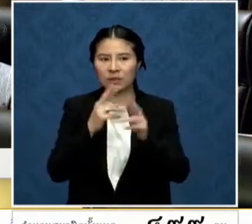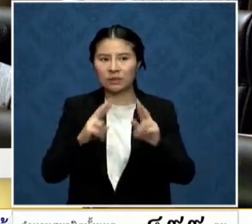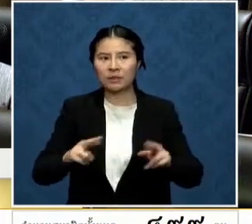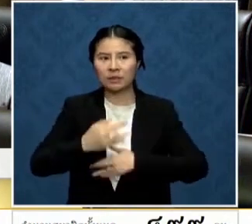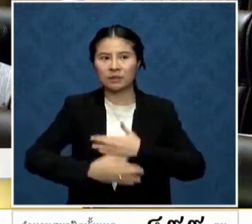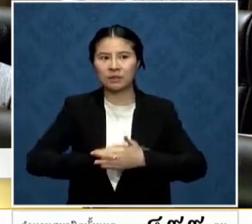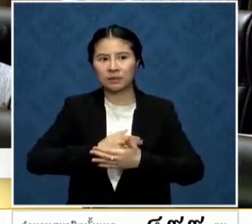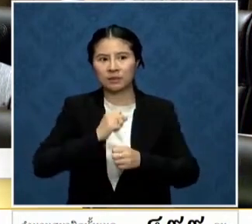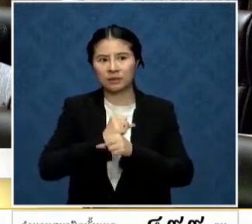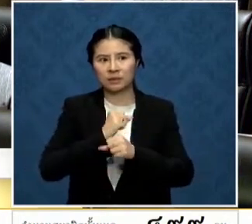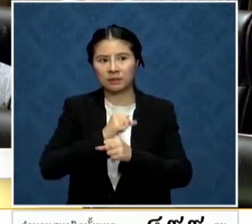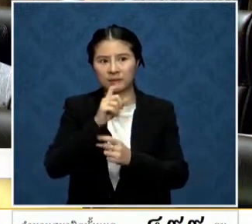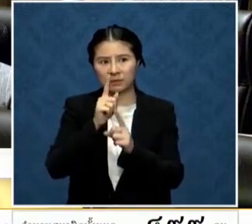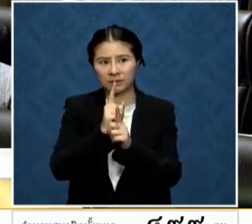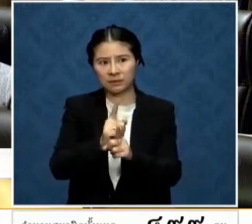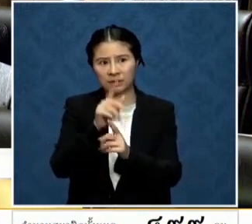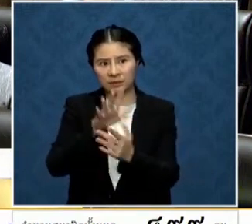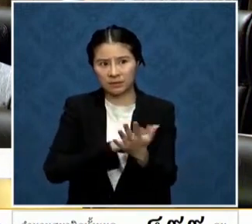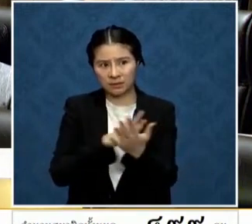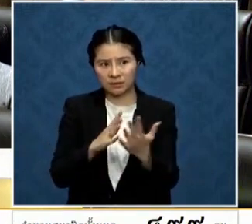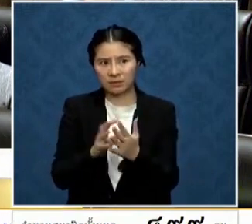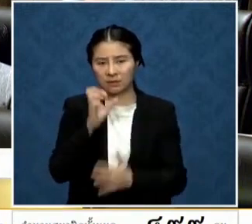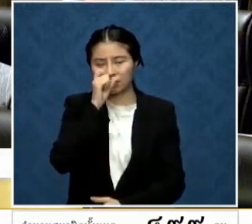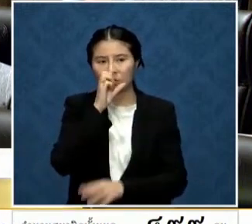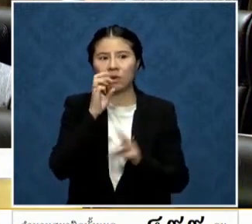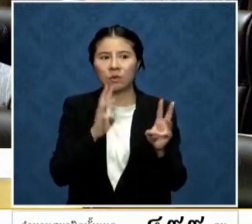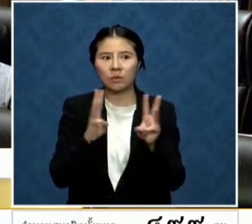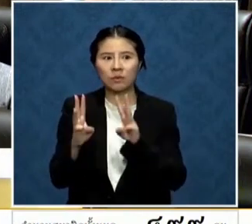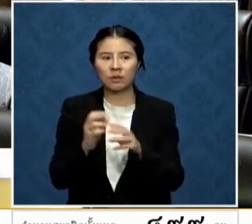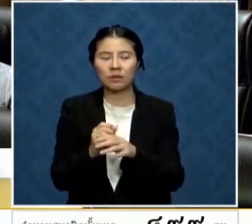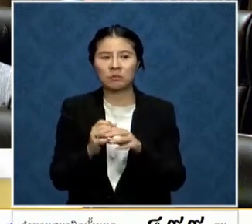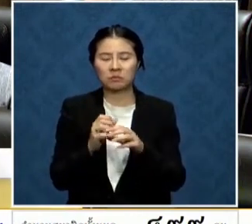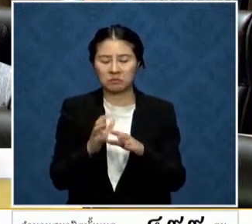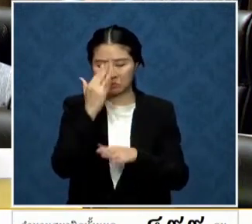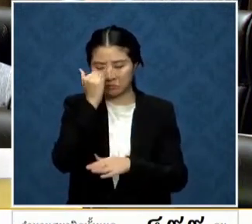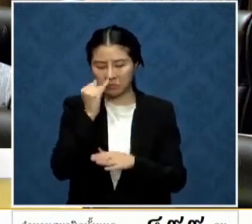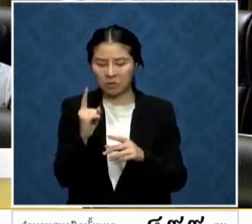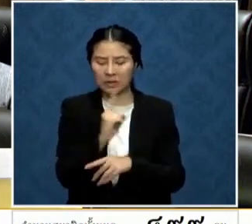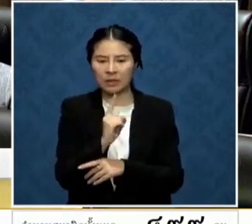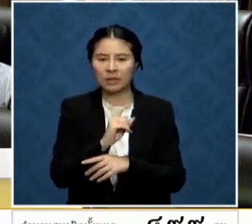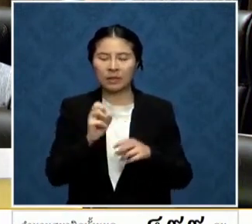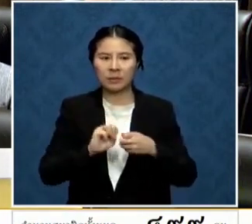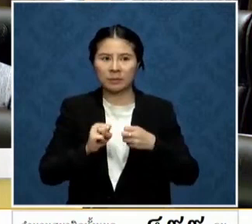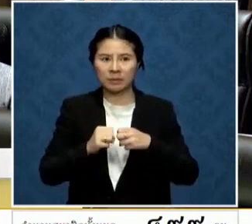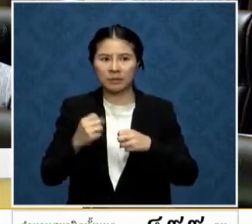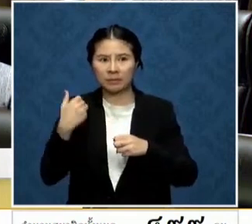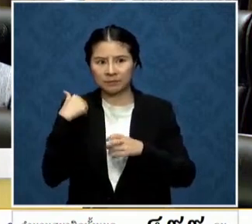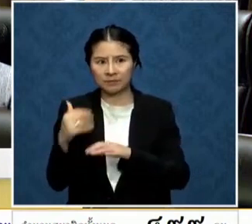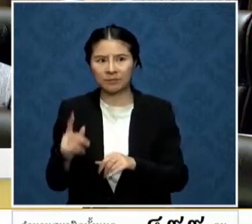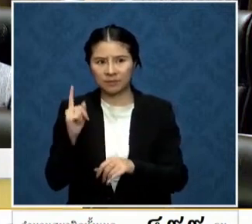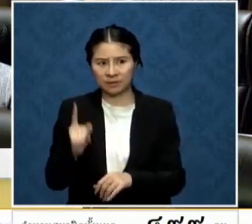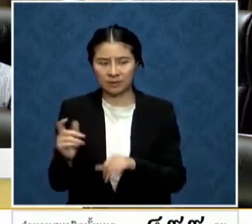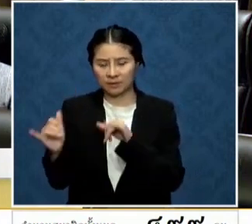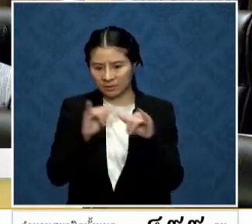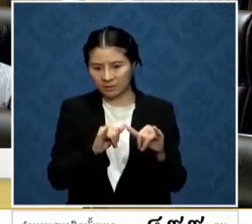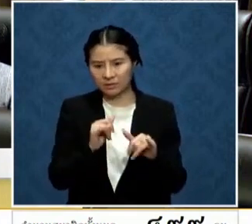ตามยุทธศาสตร์ชาติถ้าไม่อยากแก้ยุทธศาสตร์ชาติล้องวิธีนี้ดูๆก็ได้ครับเพราะไหนๆก็มีพื้นที่มีปัญหามีที่ที่ต้องย้ายไปก็ใช้